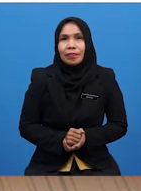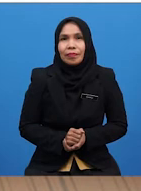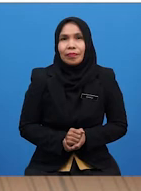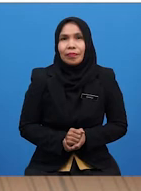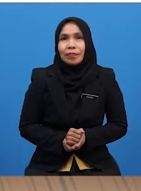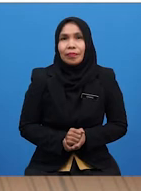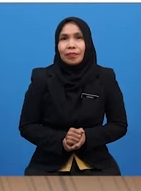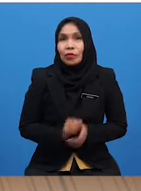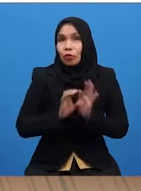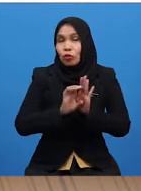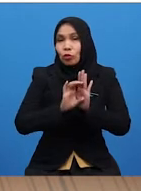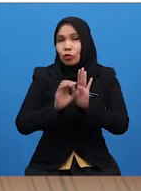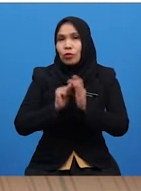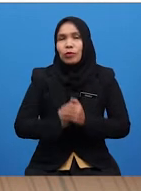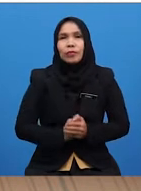hai kupu-kupu